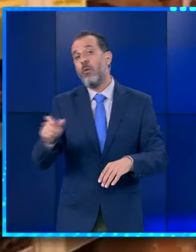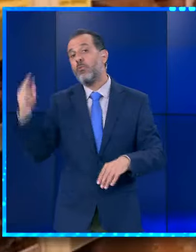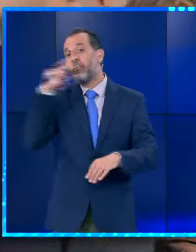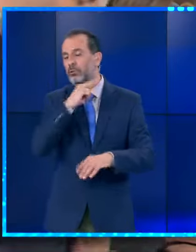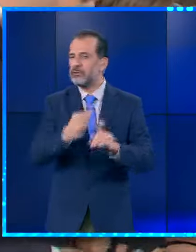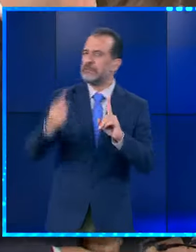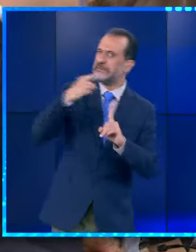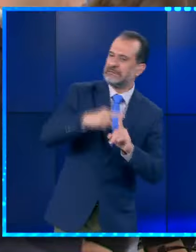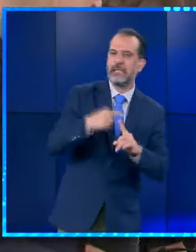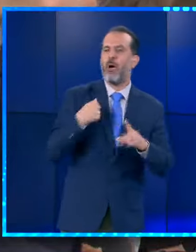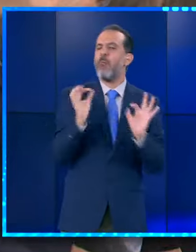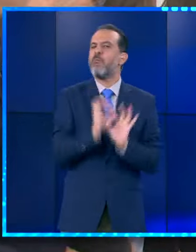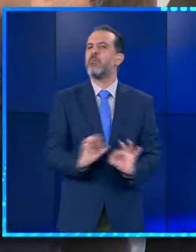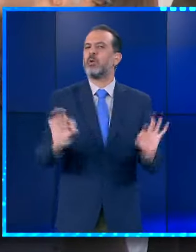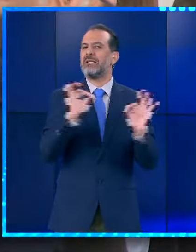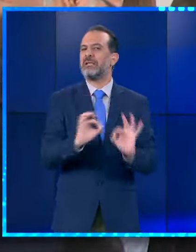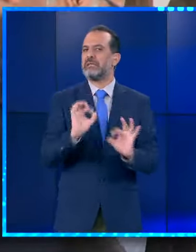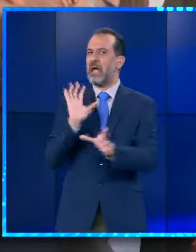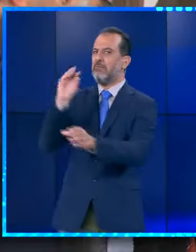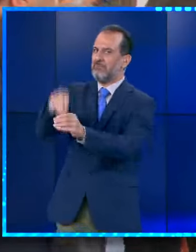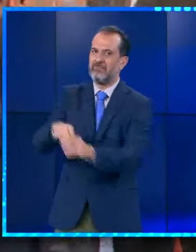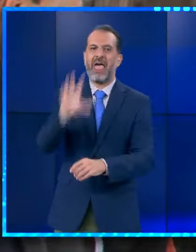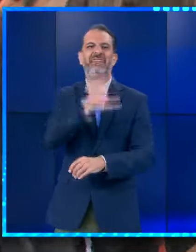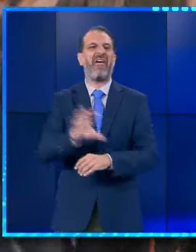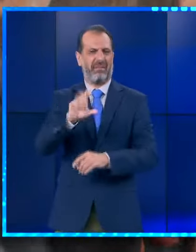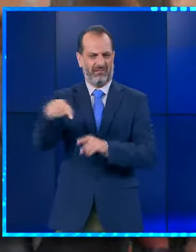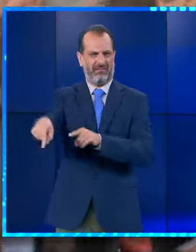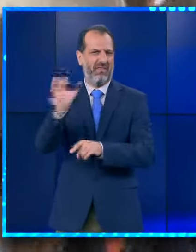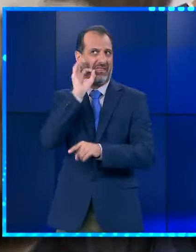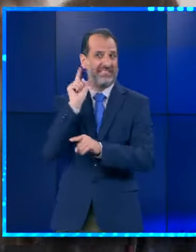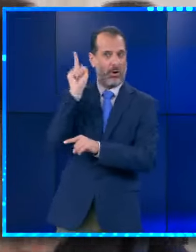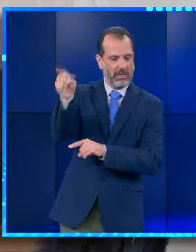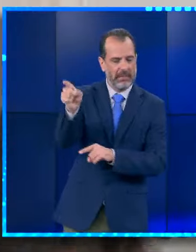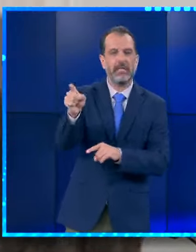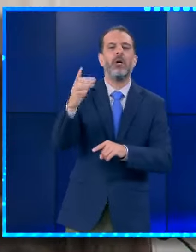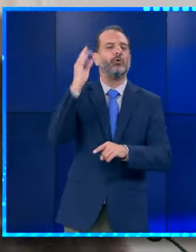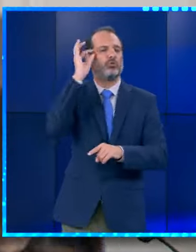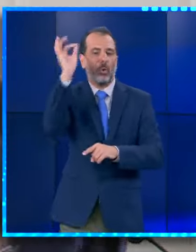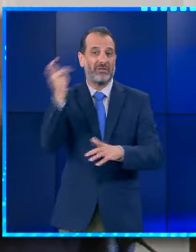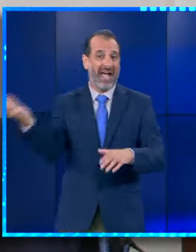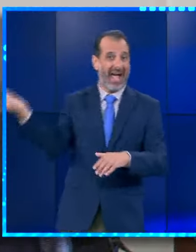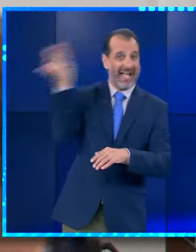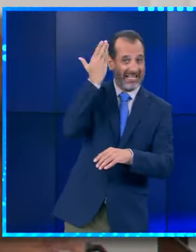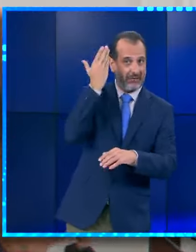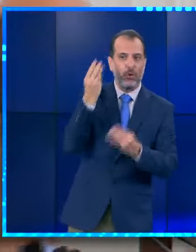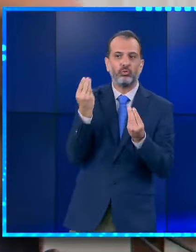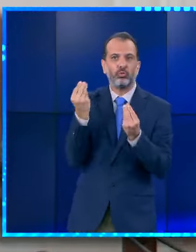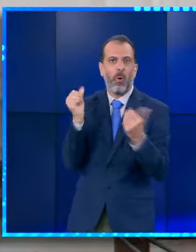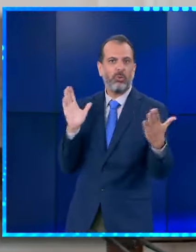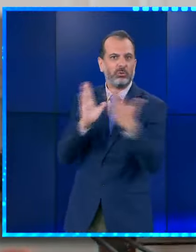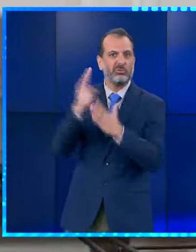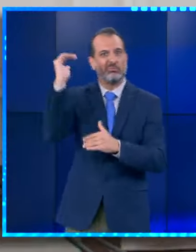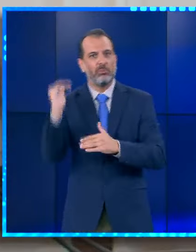έδωσε και μία πρόγευση της παρουσίας του στην ΔΕΘ, καθώς όπως τόνισε, ανάχωμα στην ακρίβεια αποτελεί πάντα η αύξηση